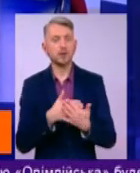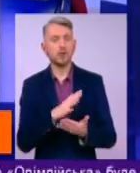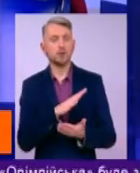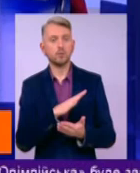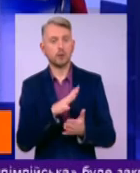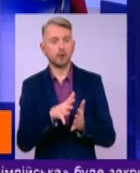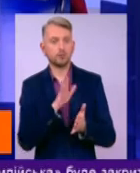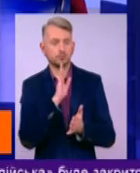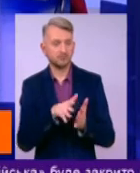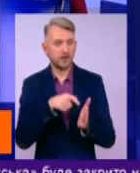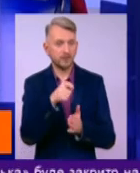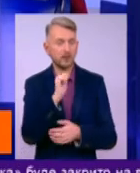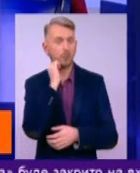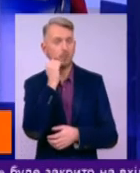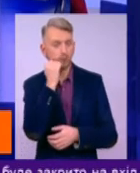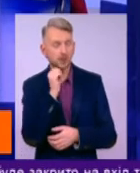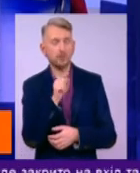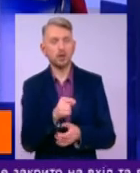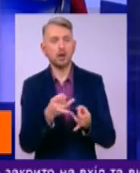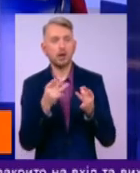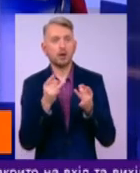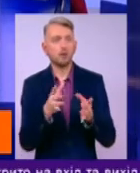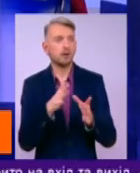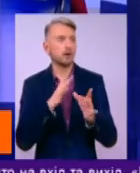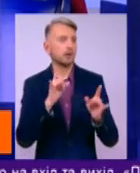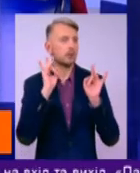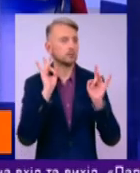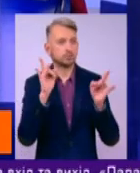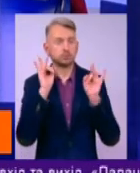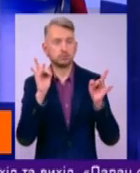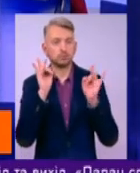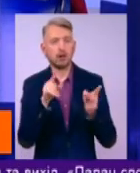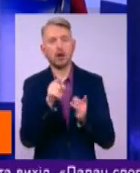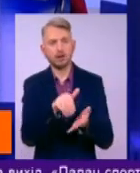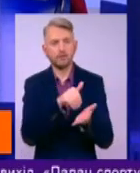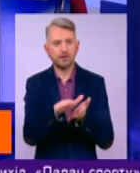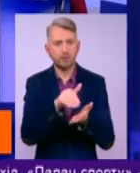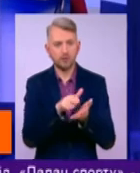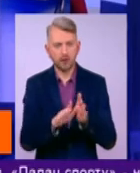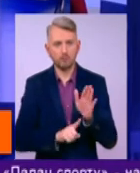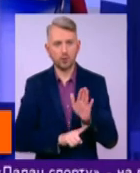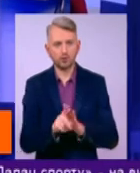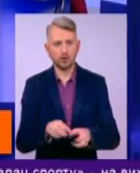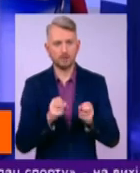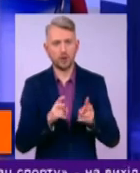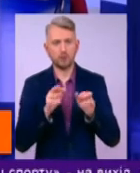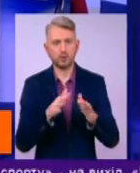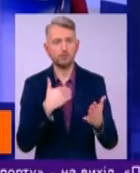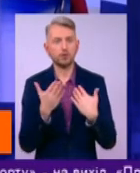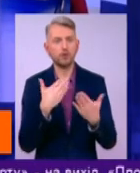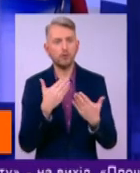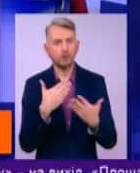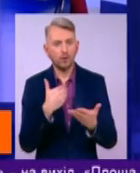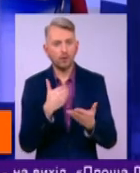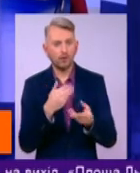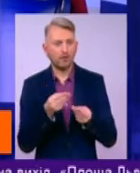була заявниця, бабуся, яка просто била в колоколи, і їй відмовляли в порушенні кримінальної справи стосовно